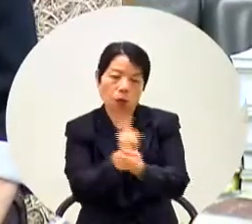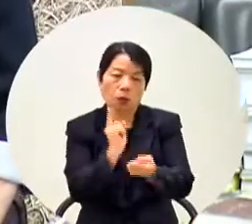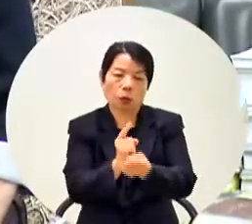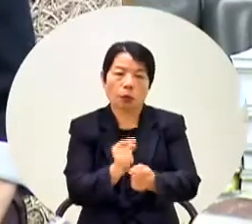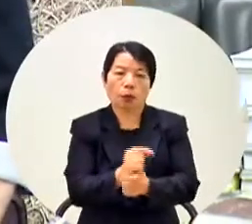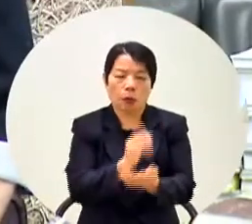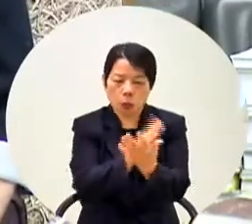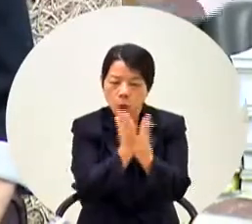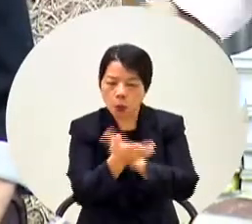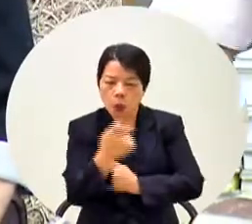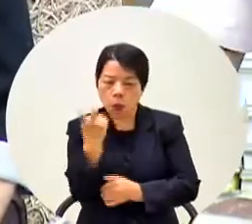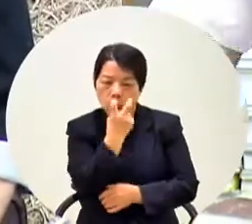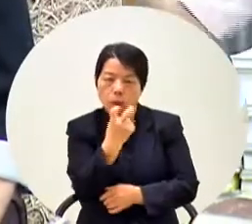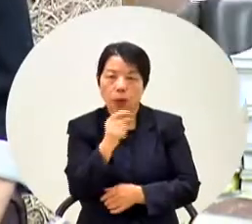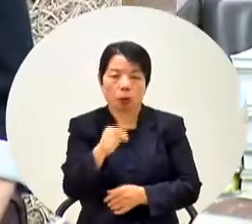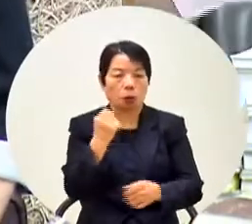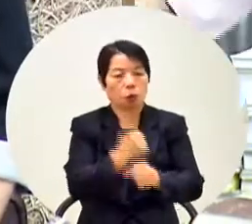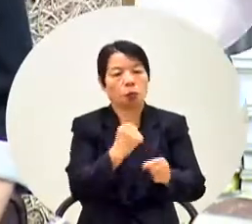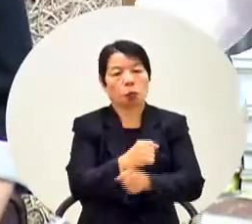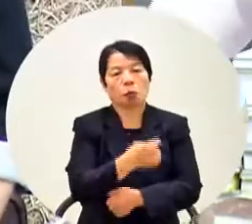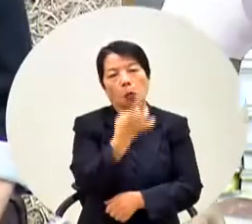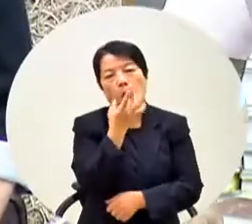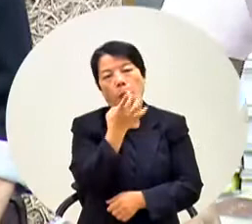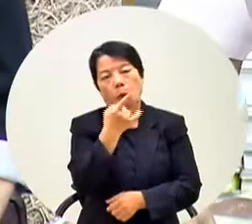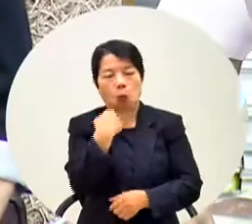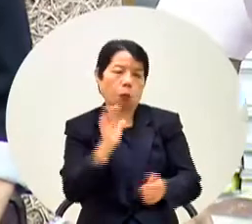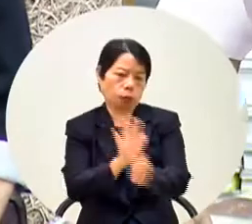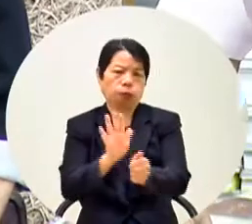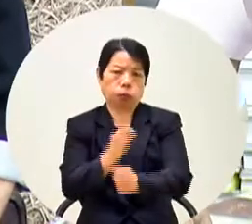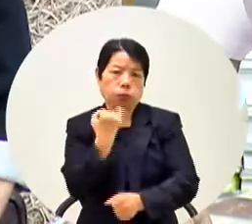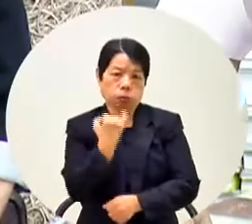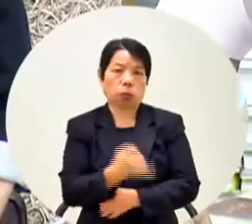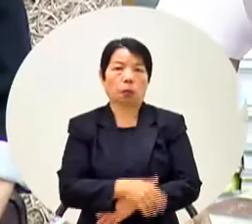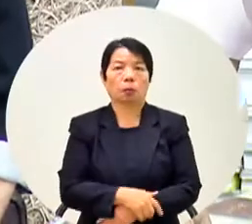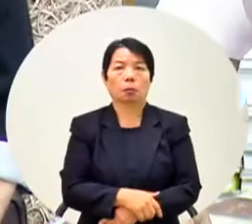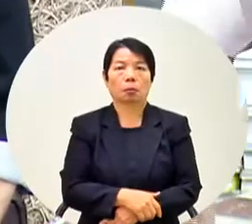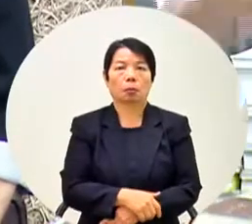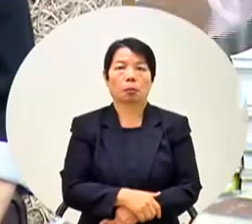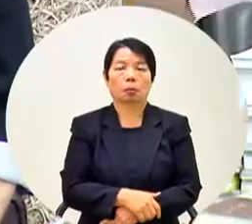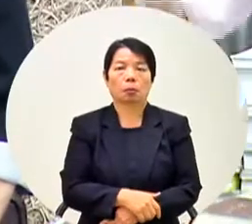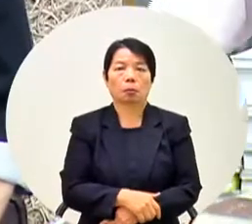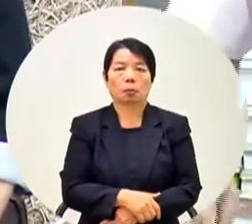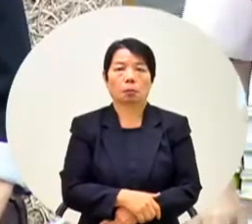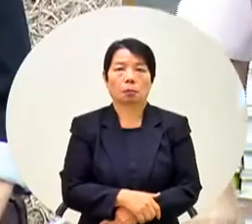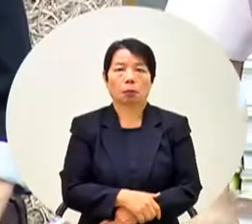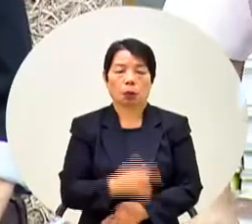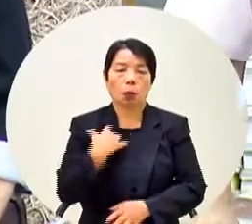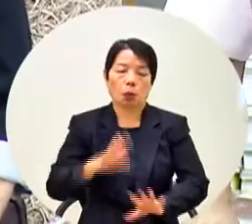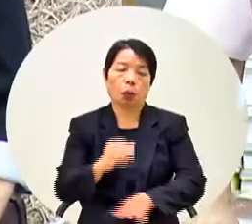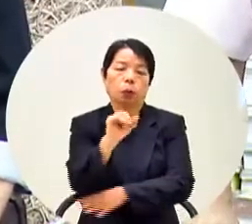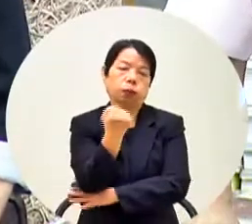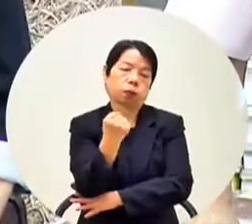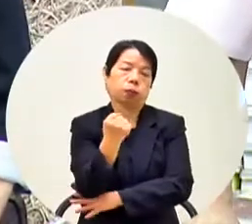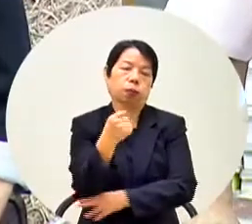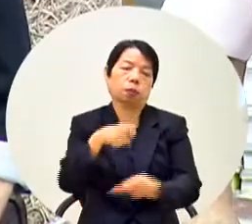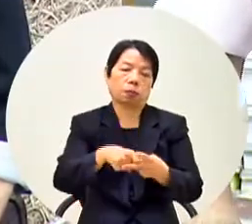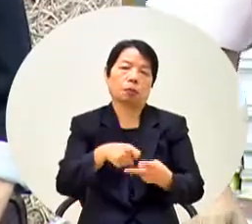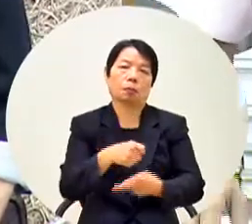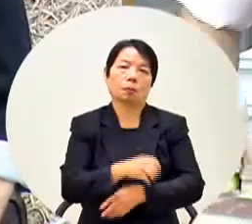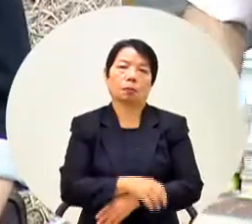哦，恁若做袂到，我当协助恁嘛。 是。 哦，我义务的啦。哦。